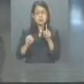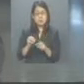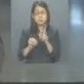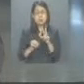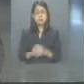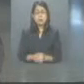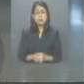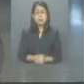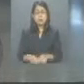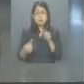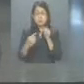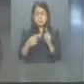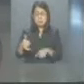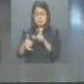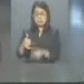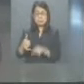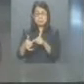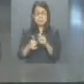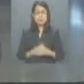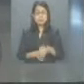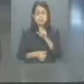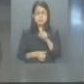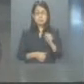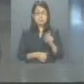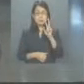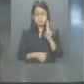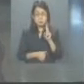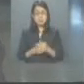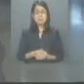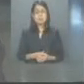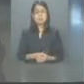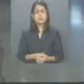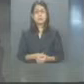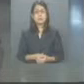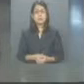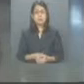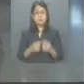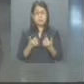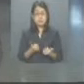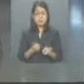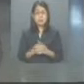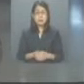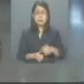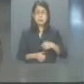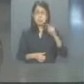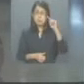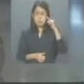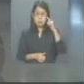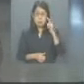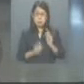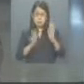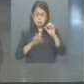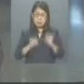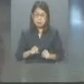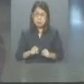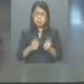าของสมาชิกสภาร่างรัฐธรรมนูญหรือว่าสสร.นะครับแต่ยังไม่สามารถคาดเดาถึงการลงมติได้นะครับเนื่องจาก